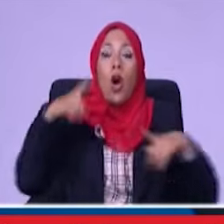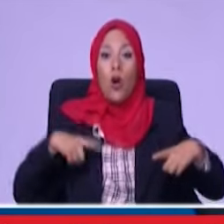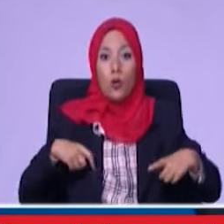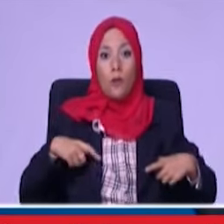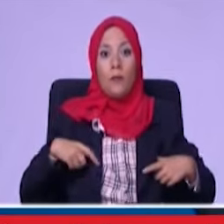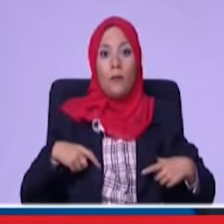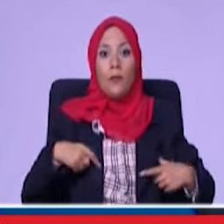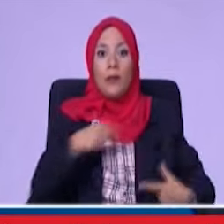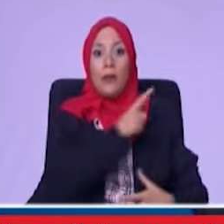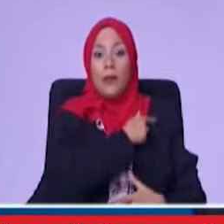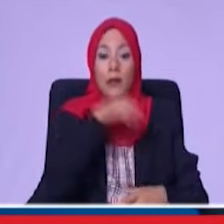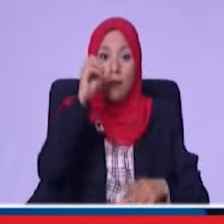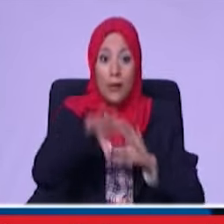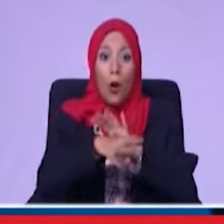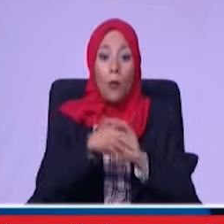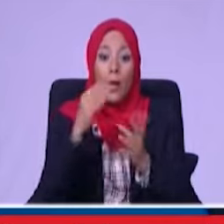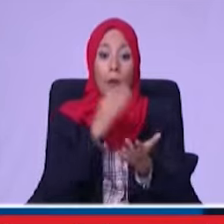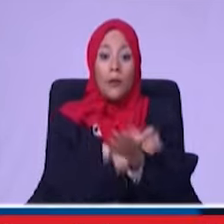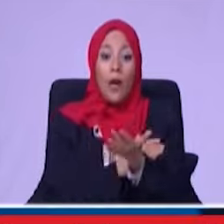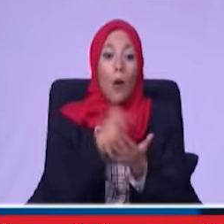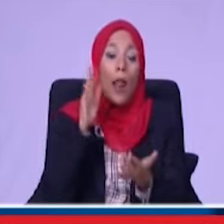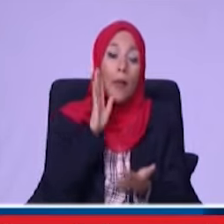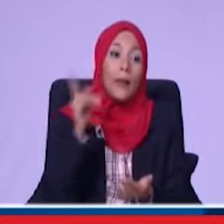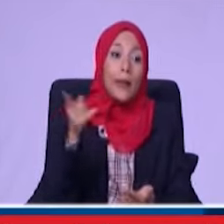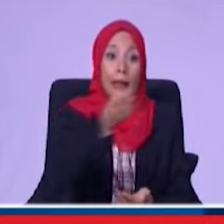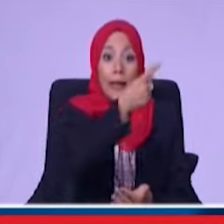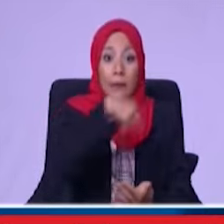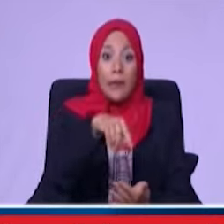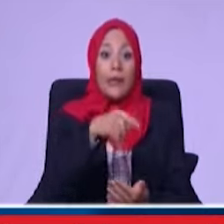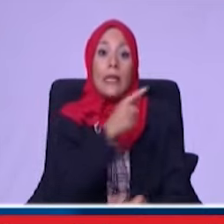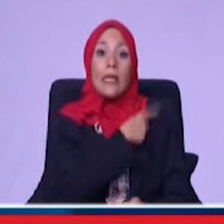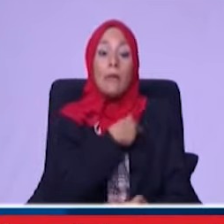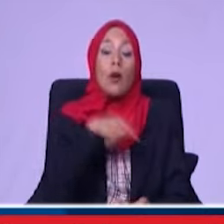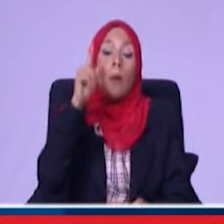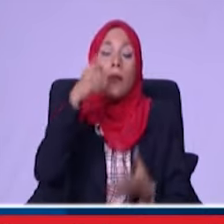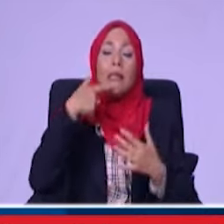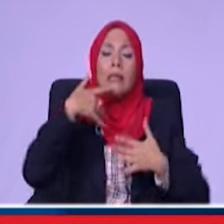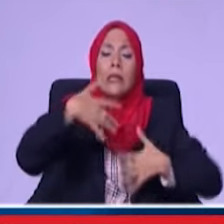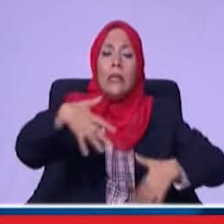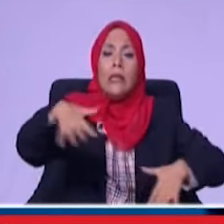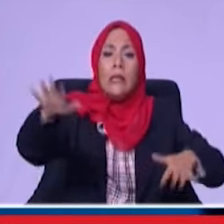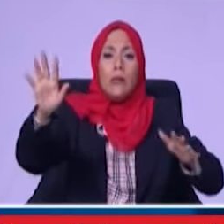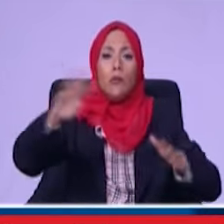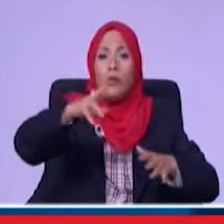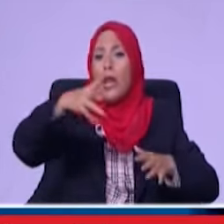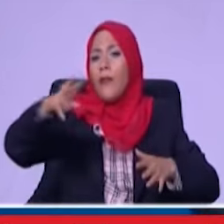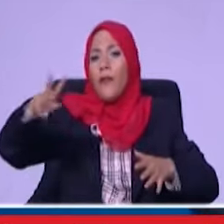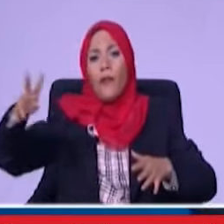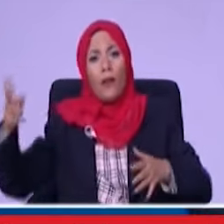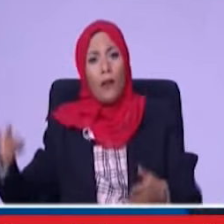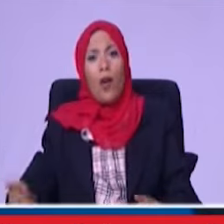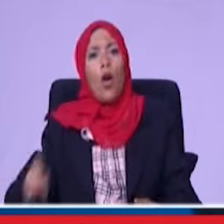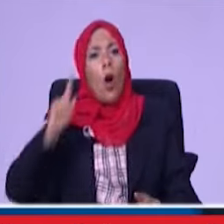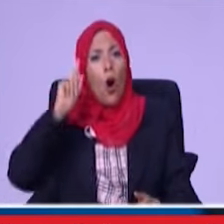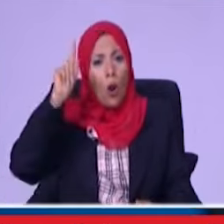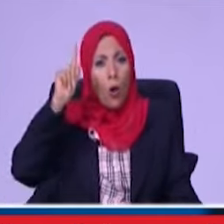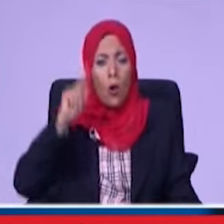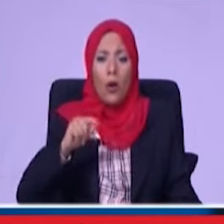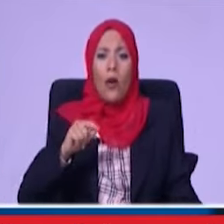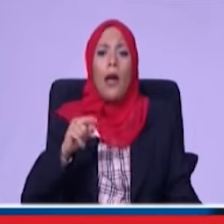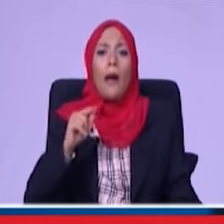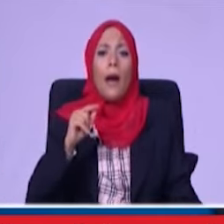او انزلته في كتابك، او علمته احدا من خلقك، او استأثرت به في علم الغيب. أيوة عندك. مما استأثر الله به في